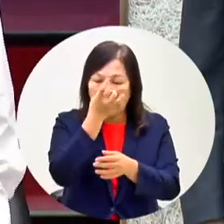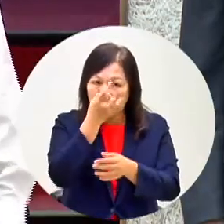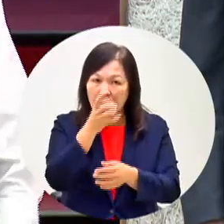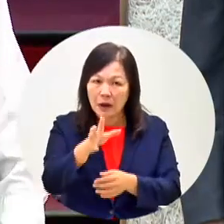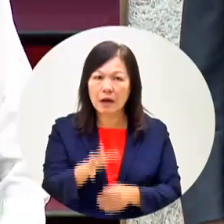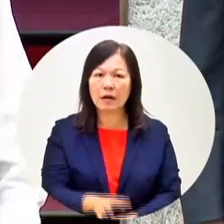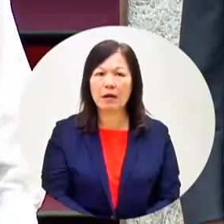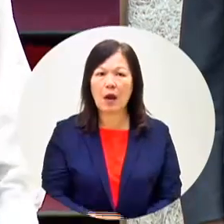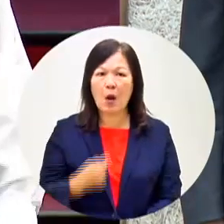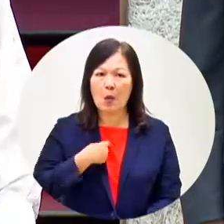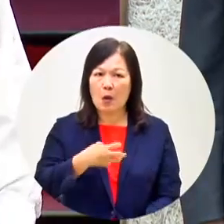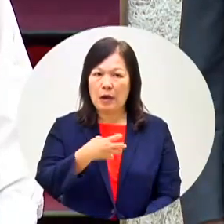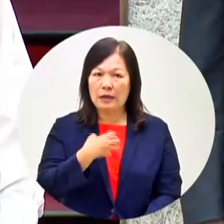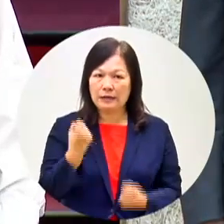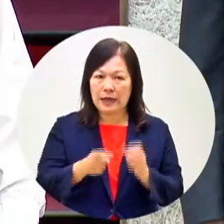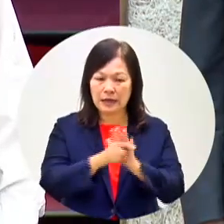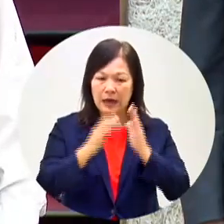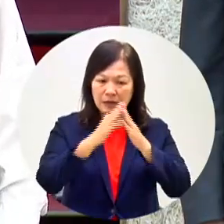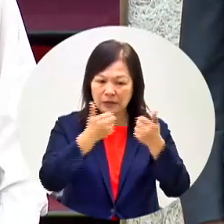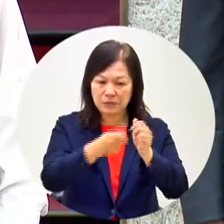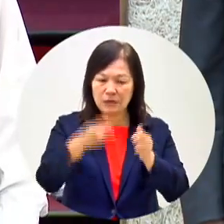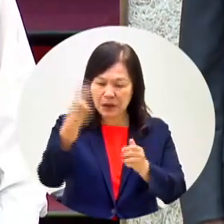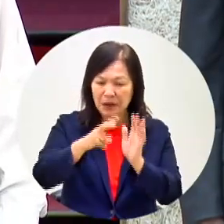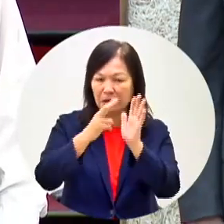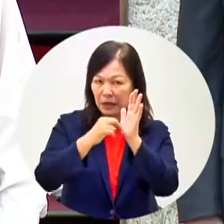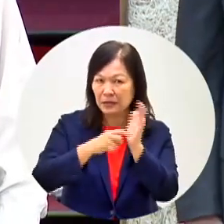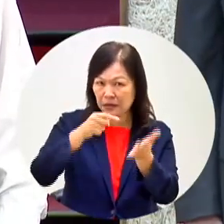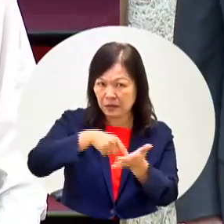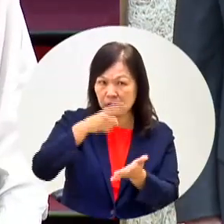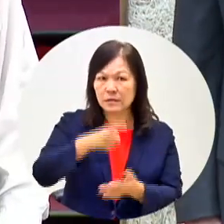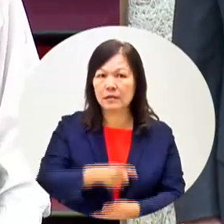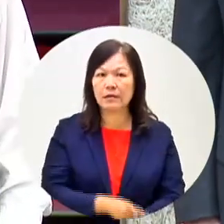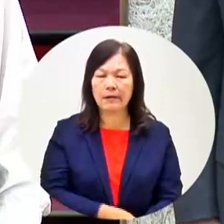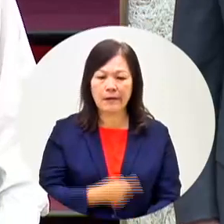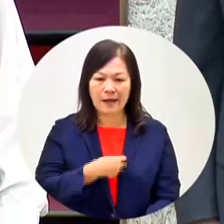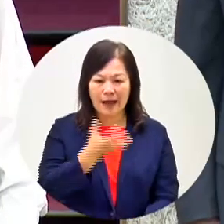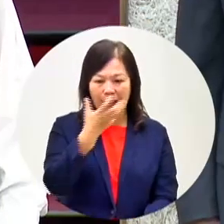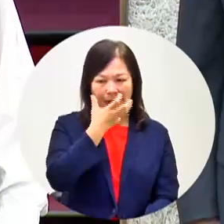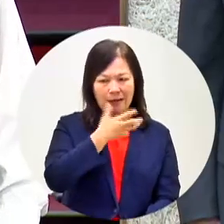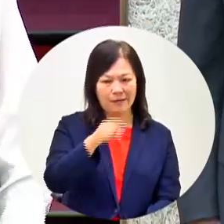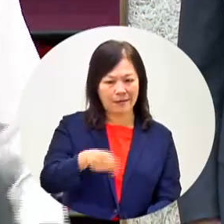讲一道，笑死人真正。啊那安尼，